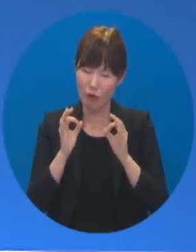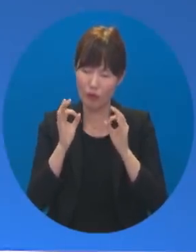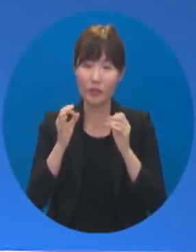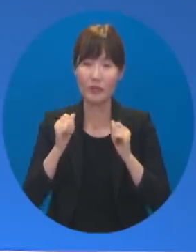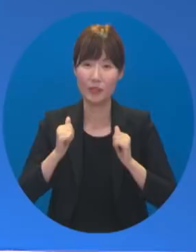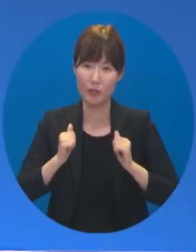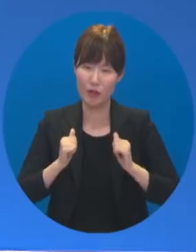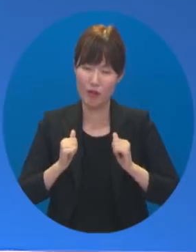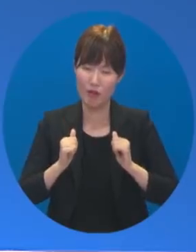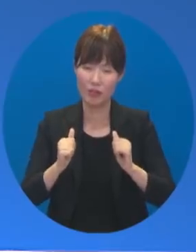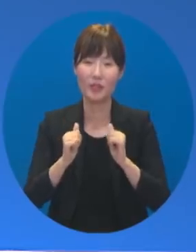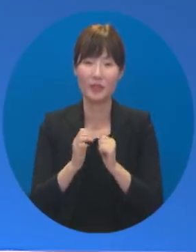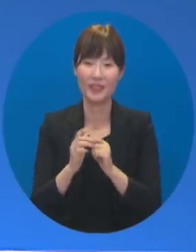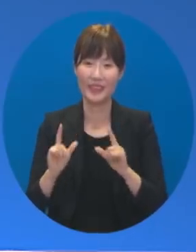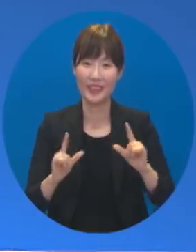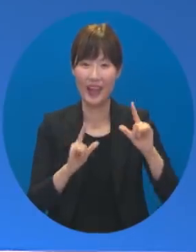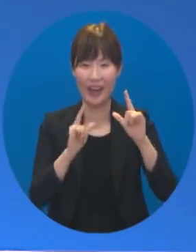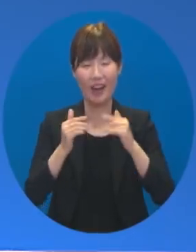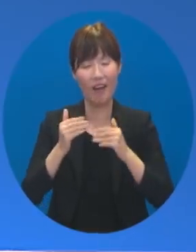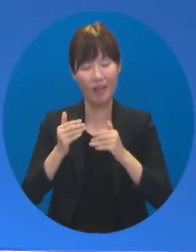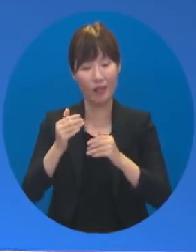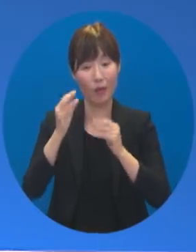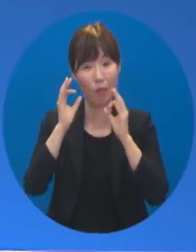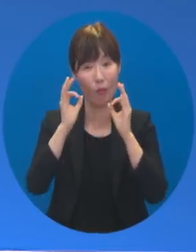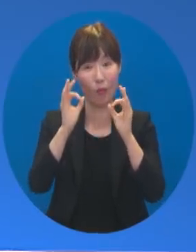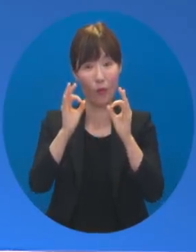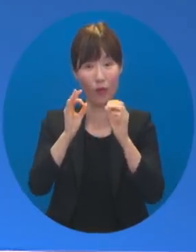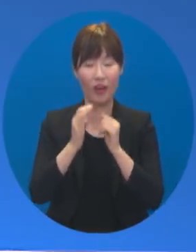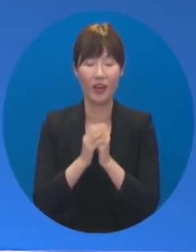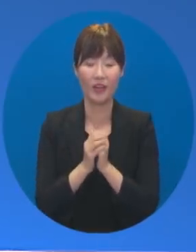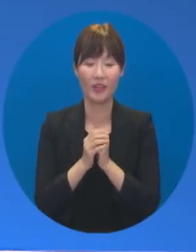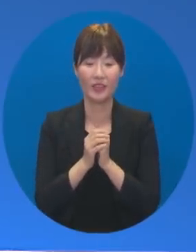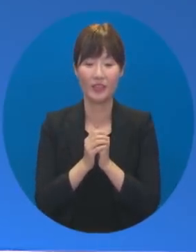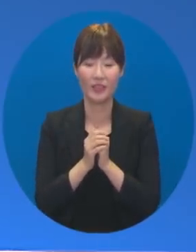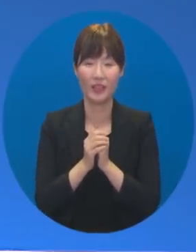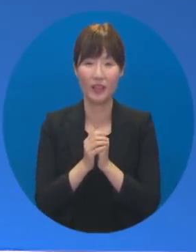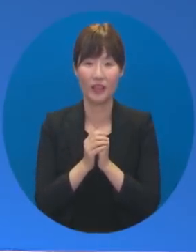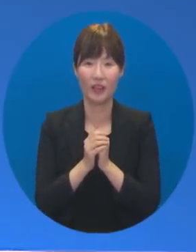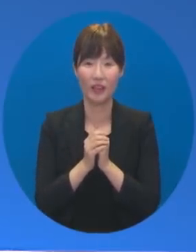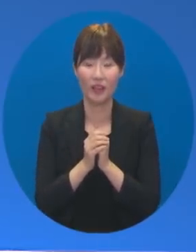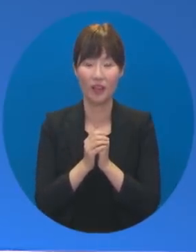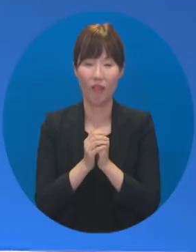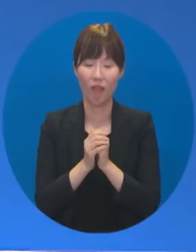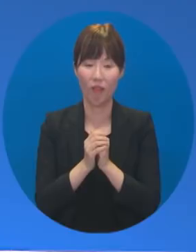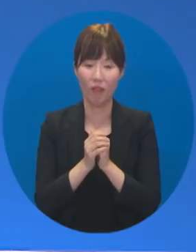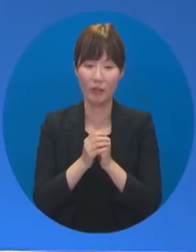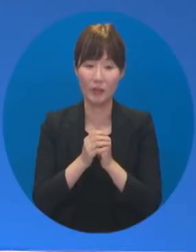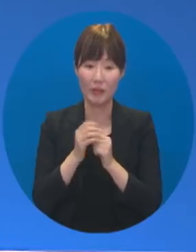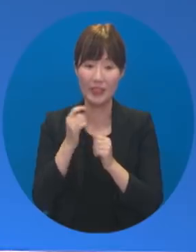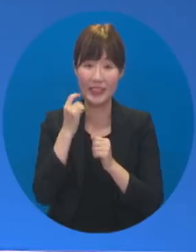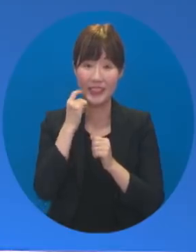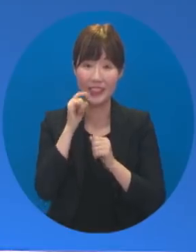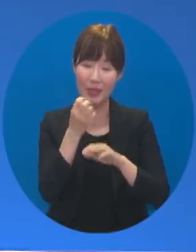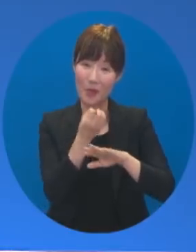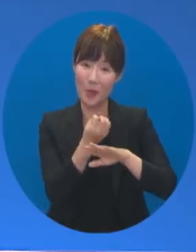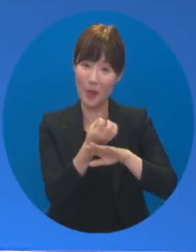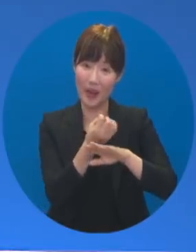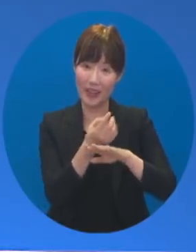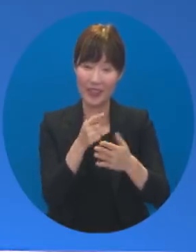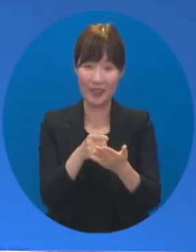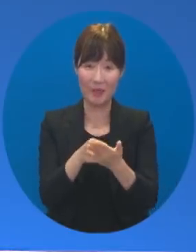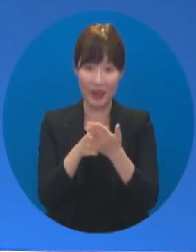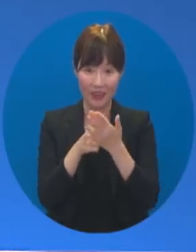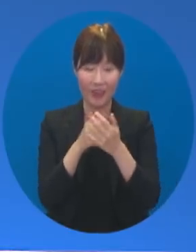보니까 거기 안에서 숨겨진 그런 보화를 발견하듯이 기쁨이